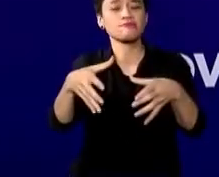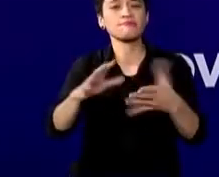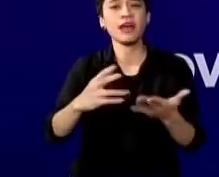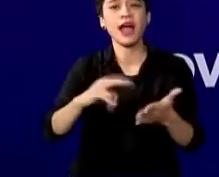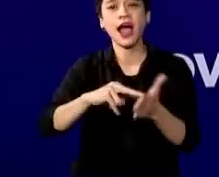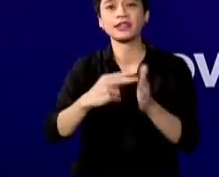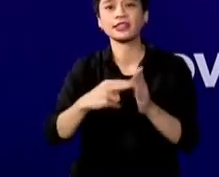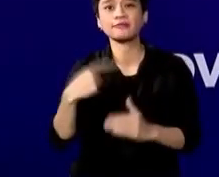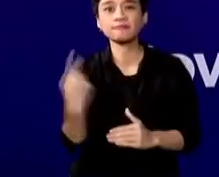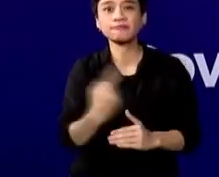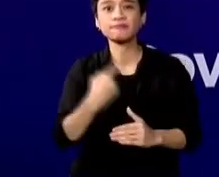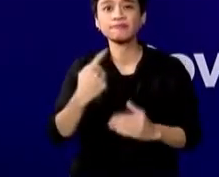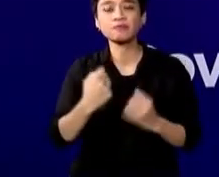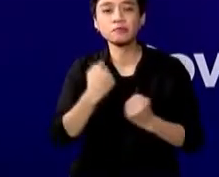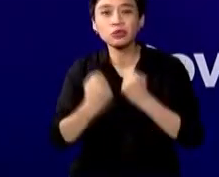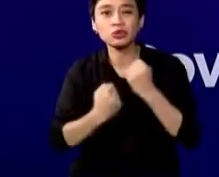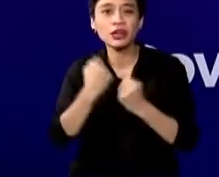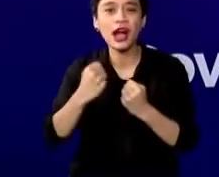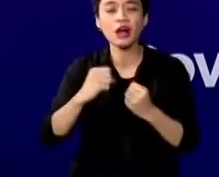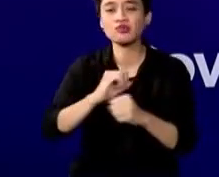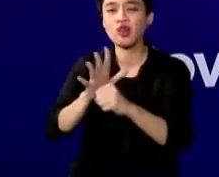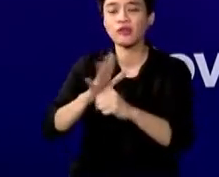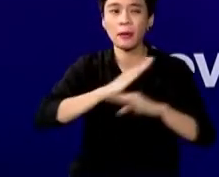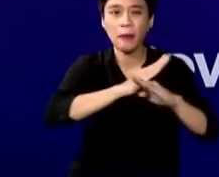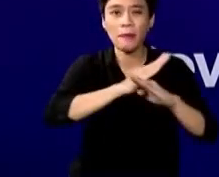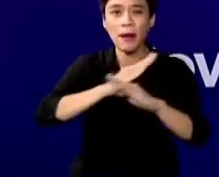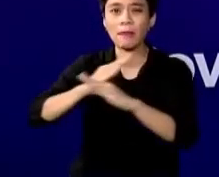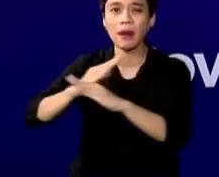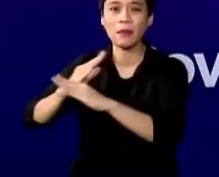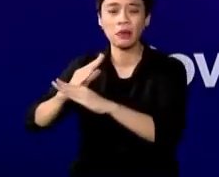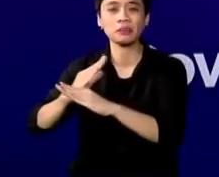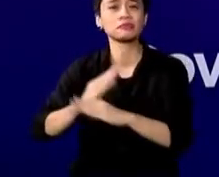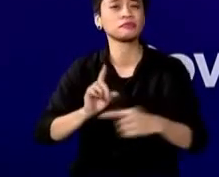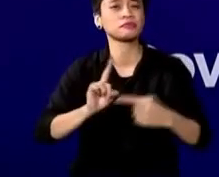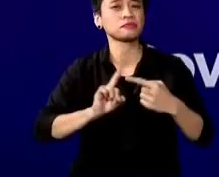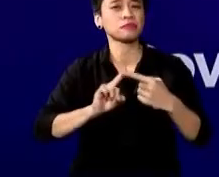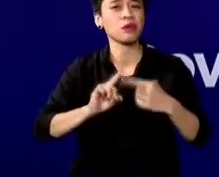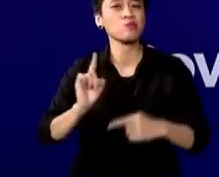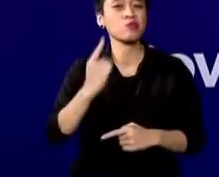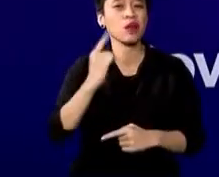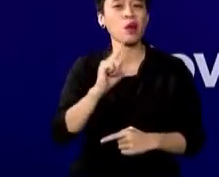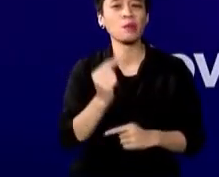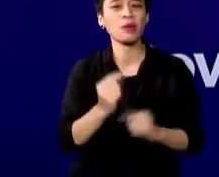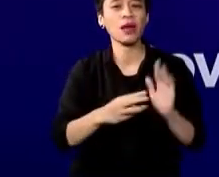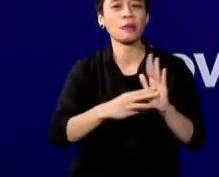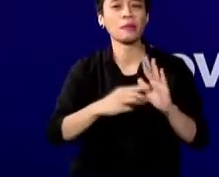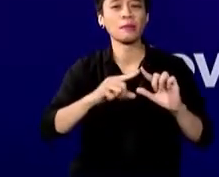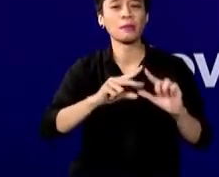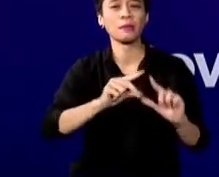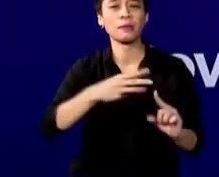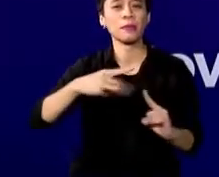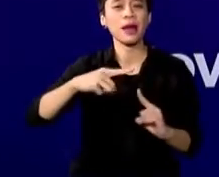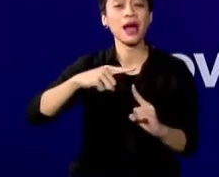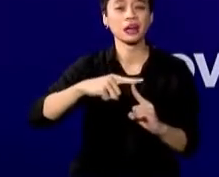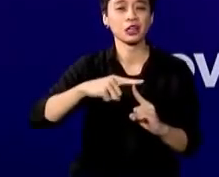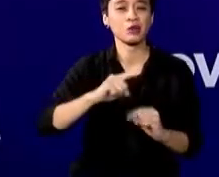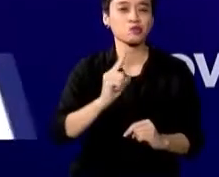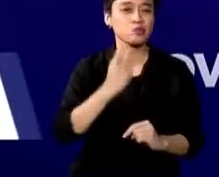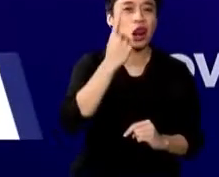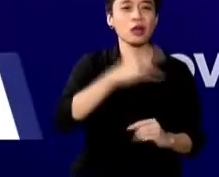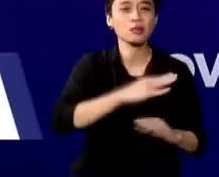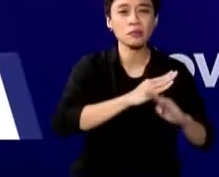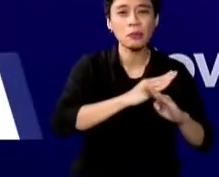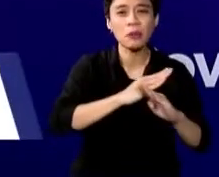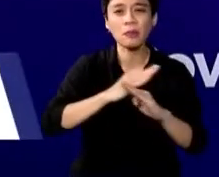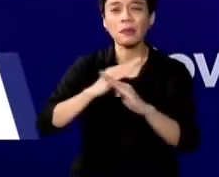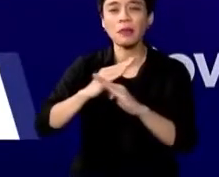berbagai tindakan dalam rangka pencegahan yang pertama dilakukan sejak Maret dulu adalah melakukan pencegahan dan penangkalan dari